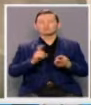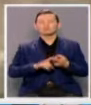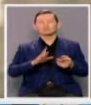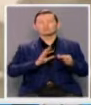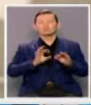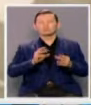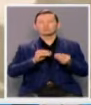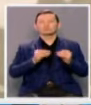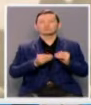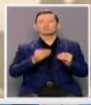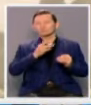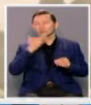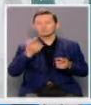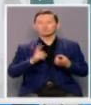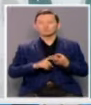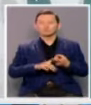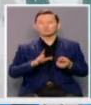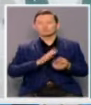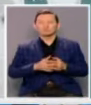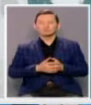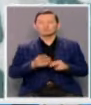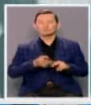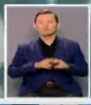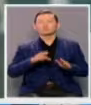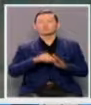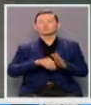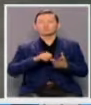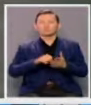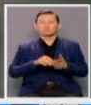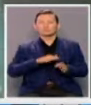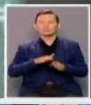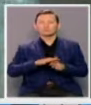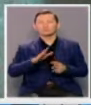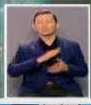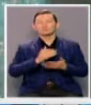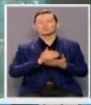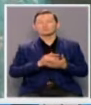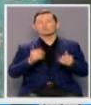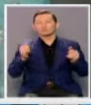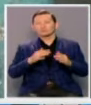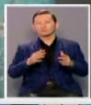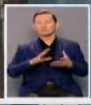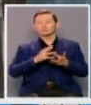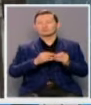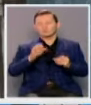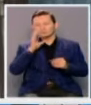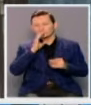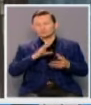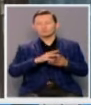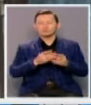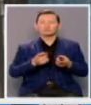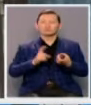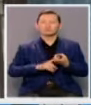огромные проблемы. Отвратительный запах в доме не дает спокойно вздохнуть. Заплесневелые стены, обветшалые ступеньки вдоль